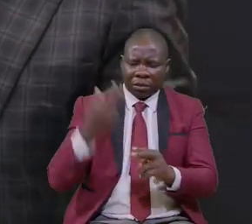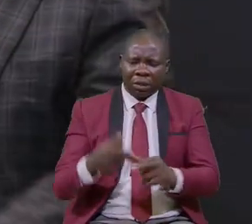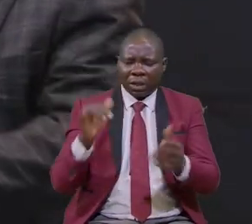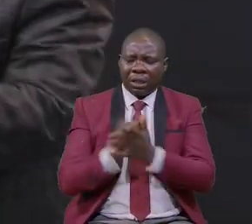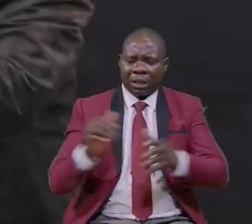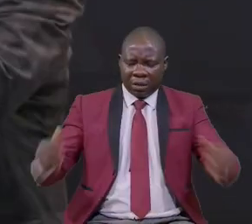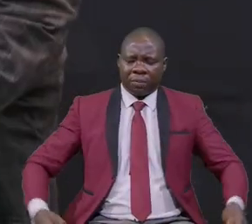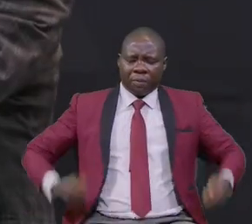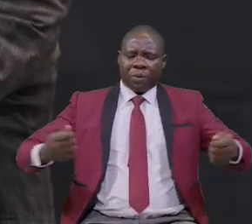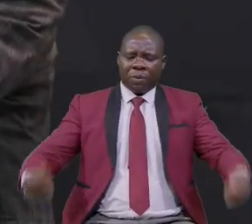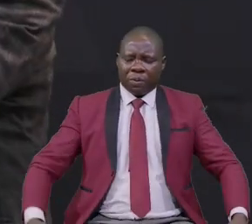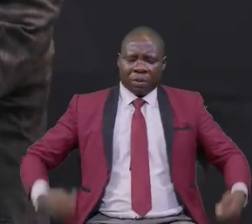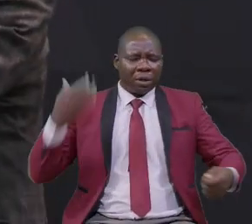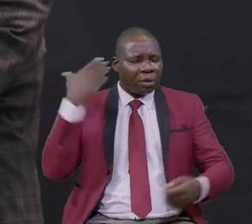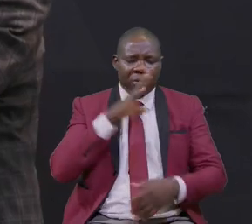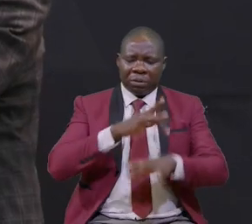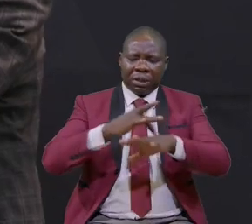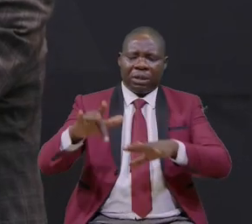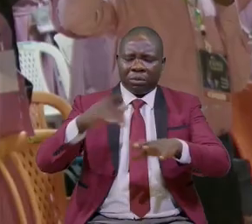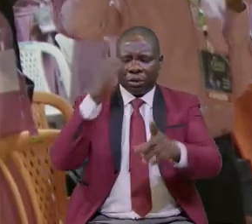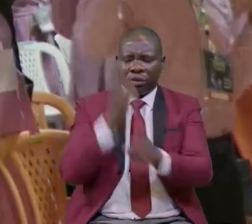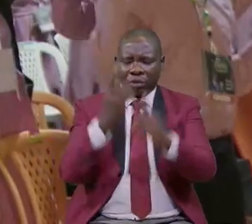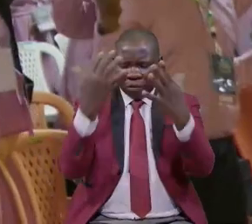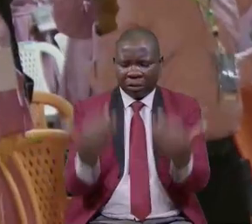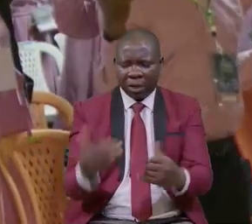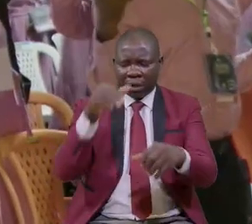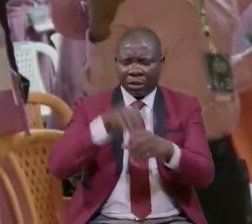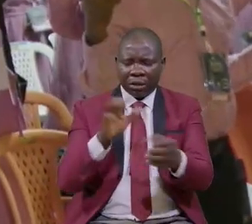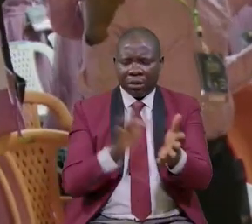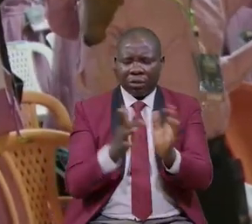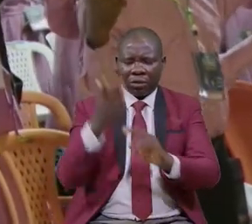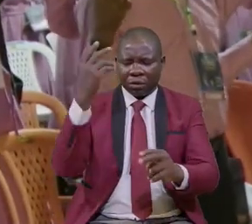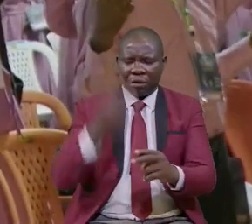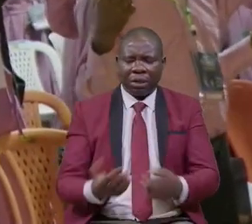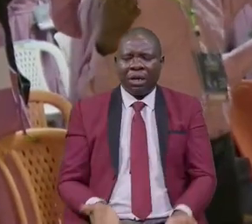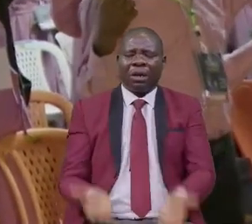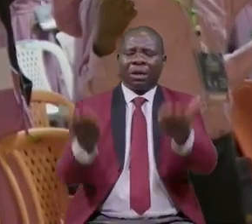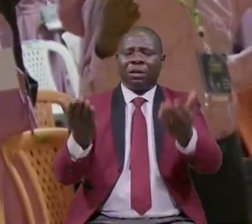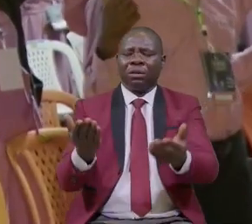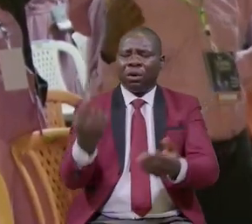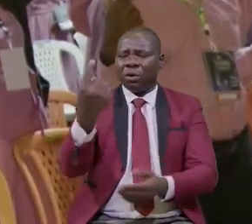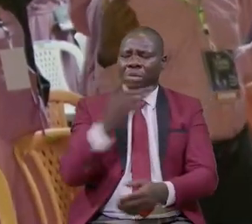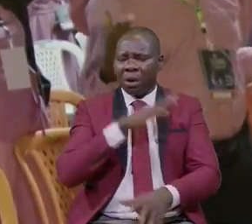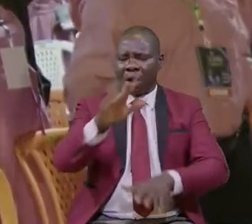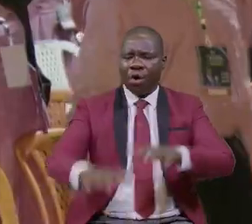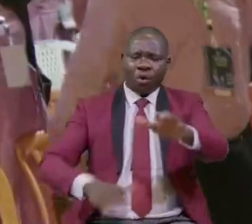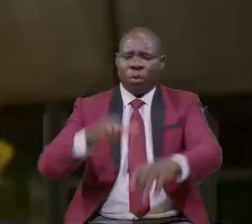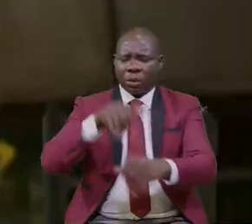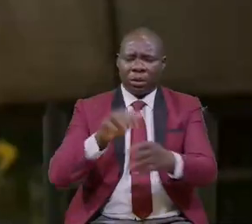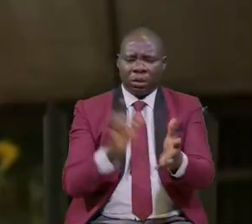Ce fauteuil roulant sera vidé maintenant. Lève-toi et marche au nom